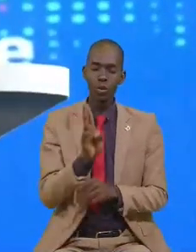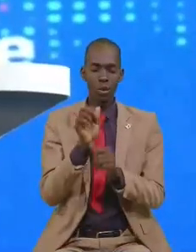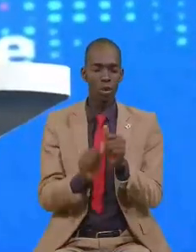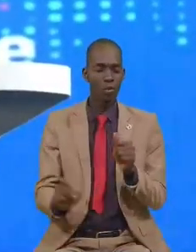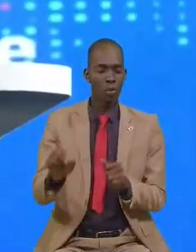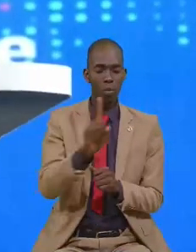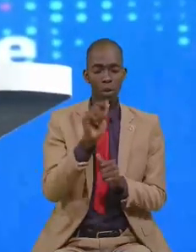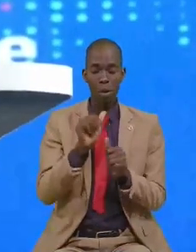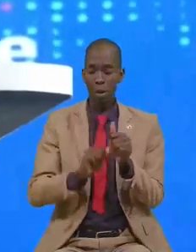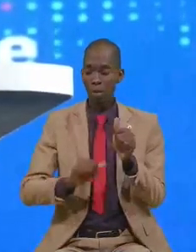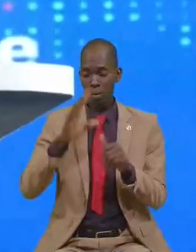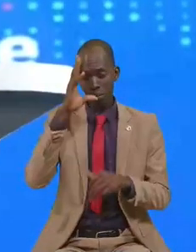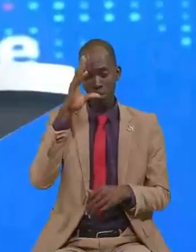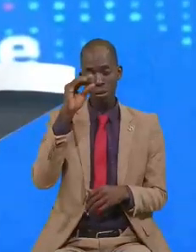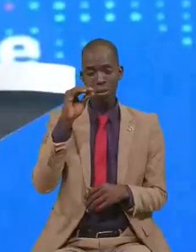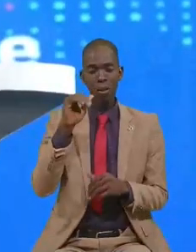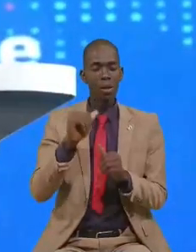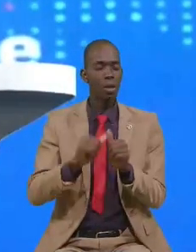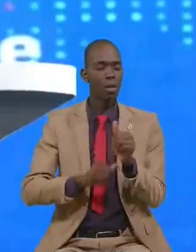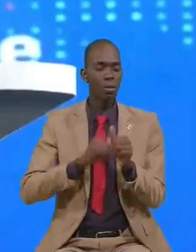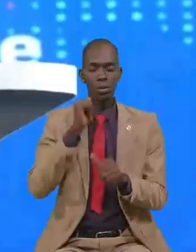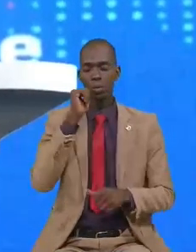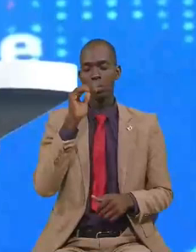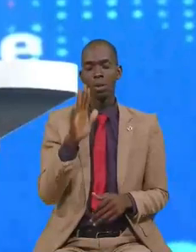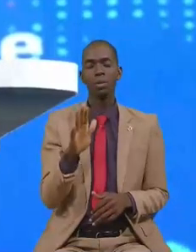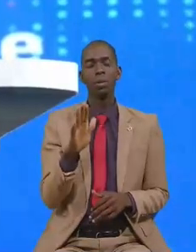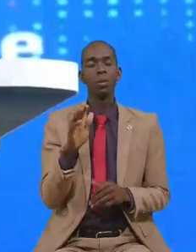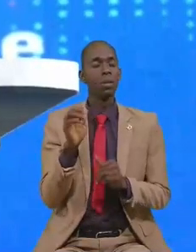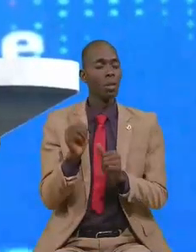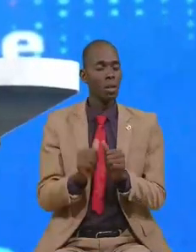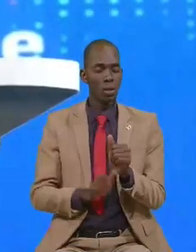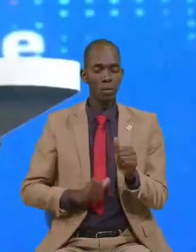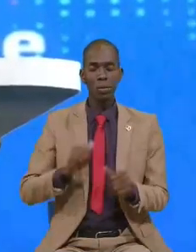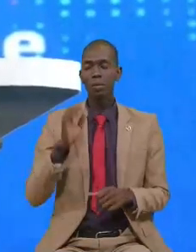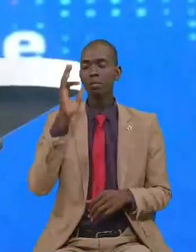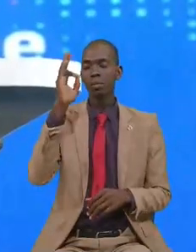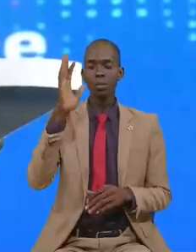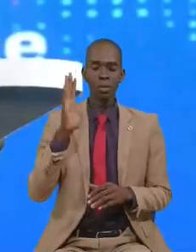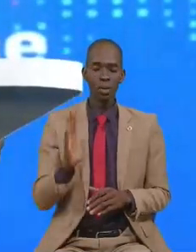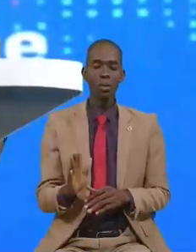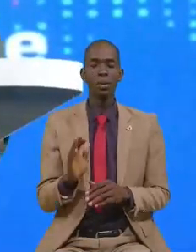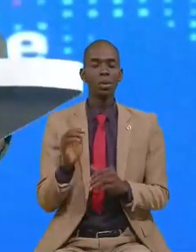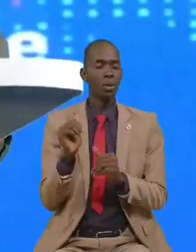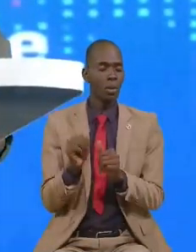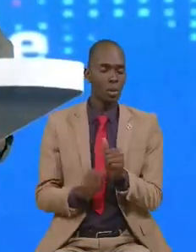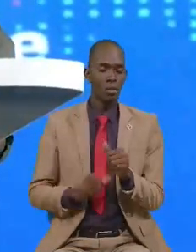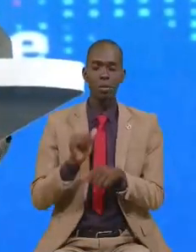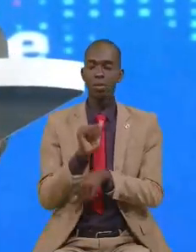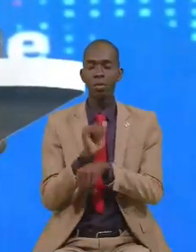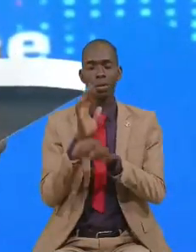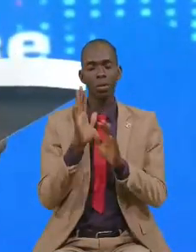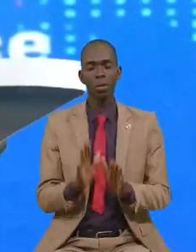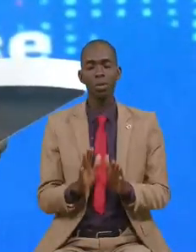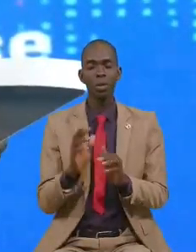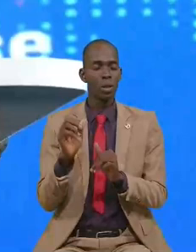homme, chaque femme, chaque ministre, chaque ouvrier,